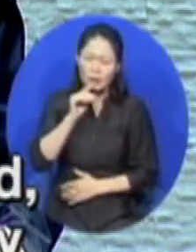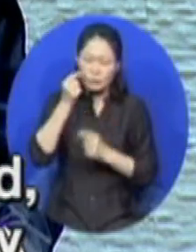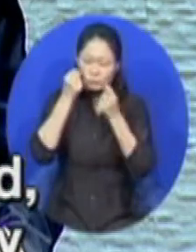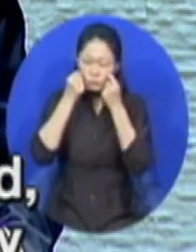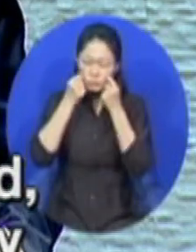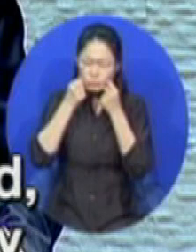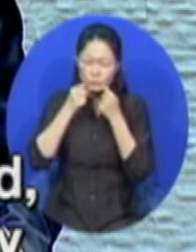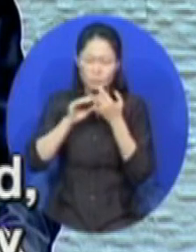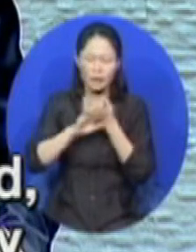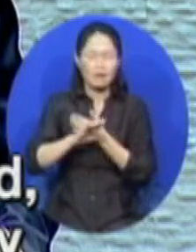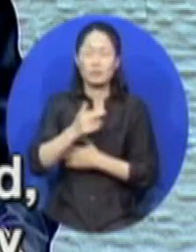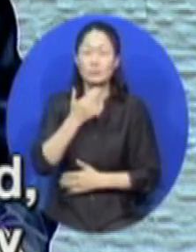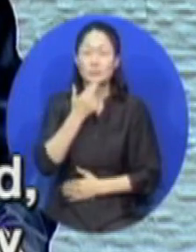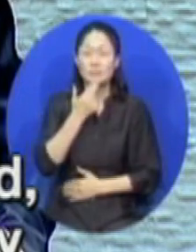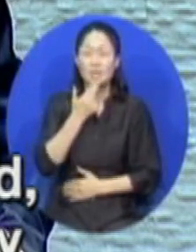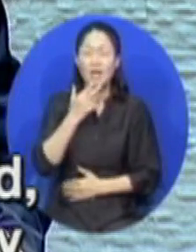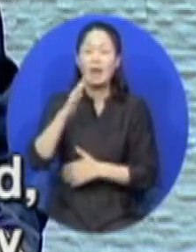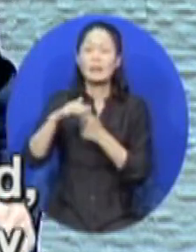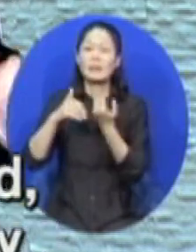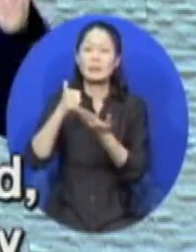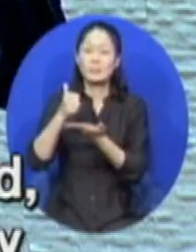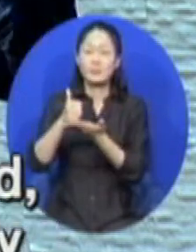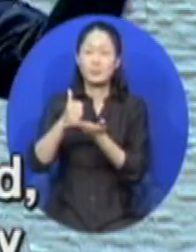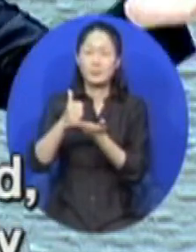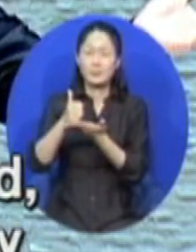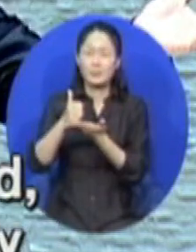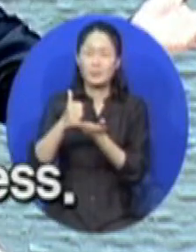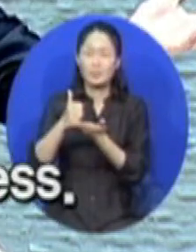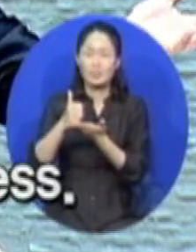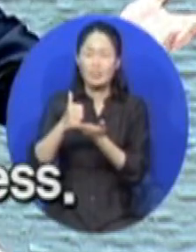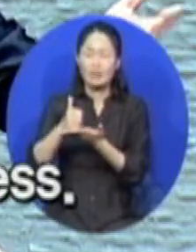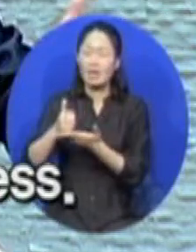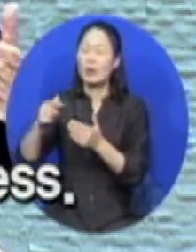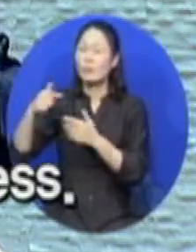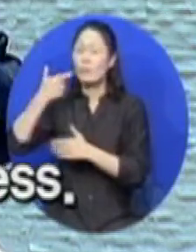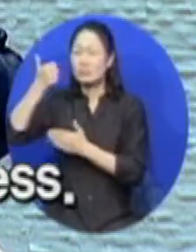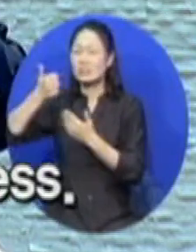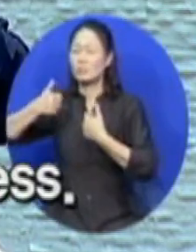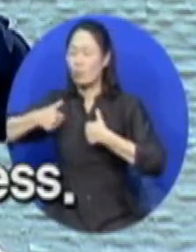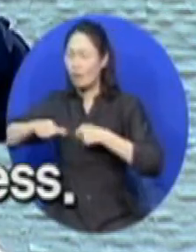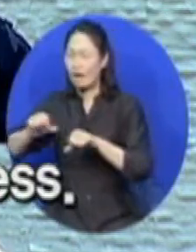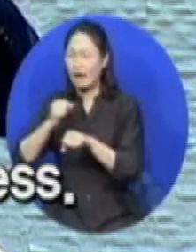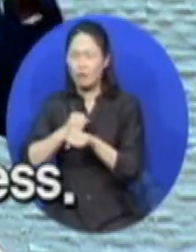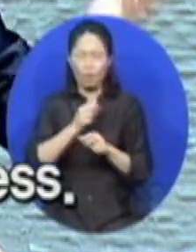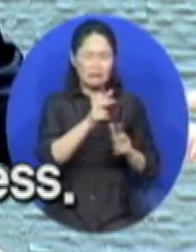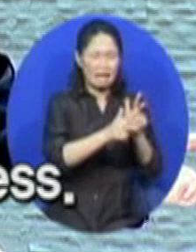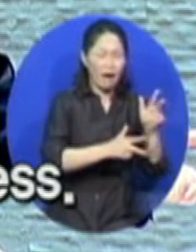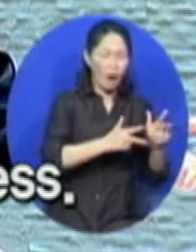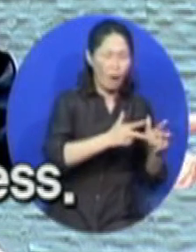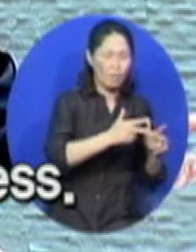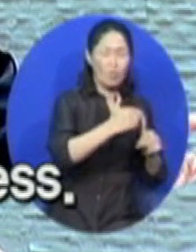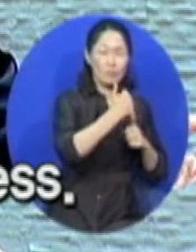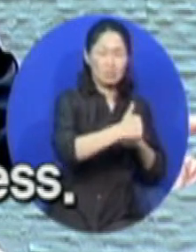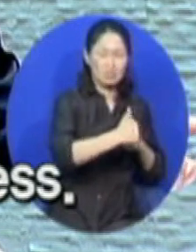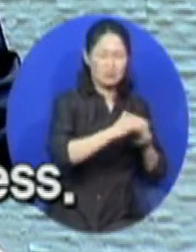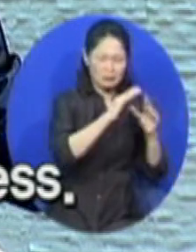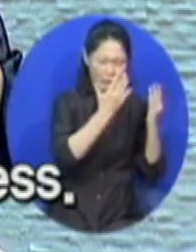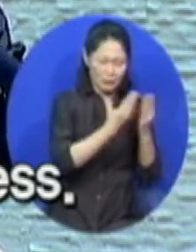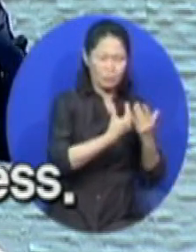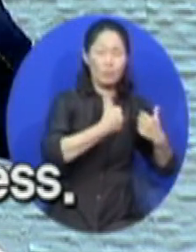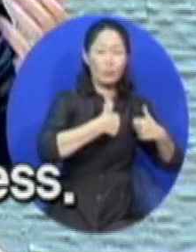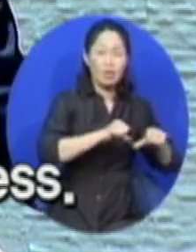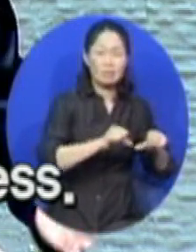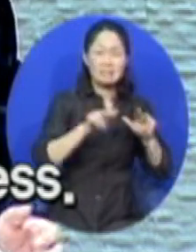밖에 않다 들어요 하나님 목사직 또 다 포기 야 사업 1 자고 하는 것도 다 보기 야